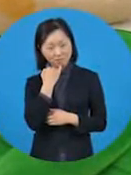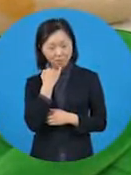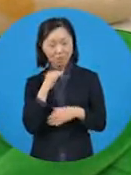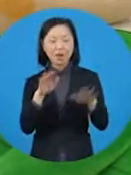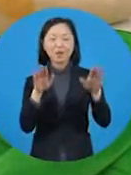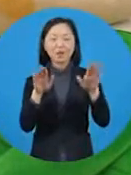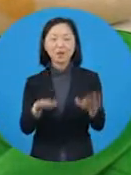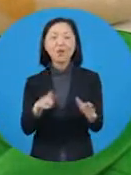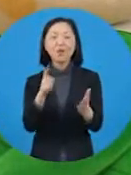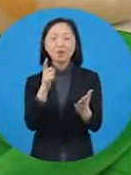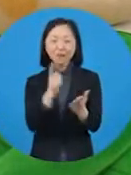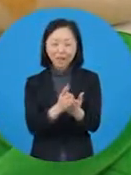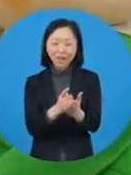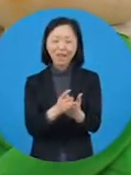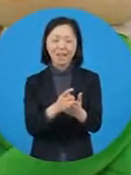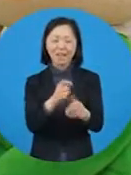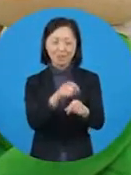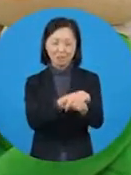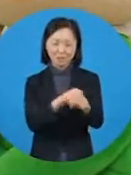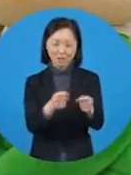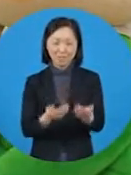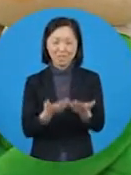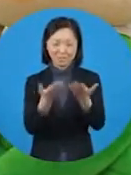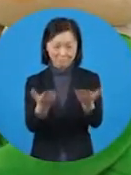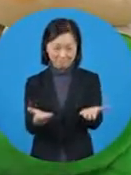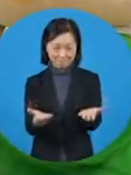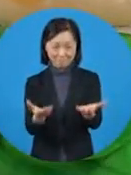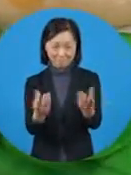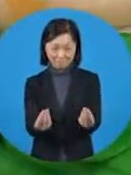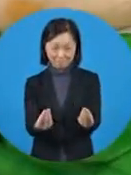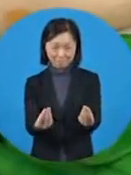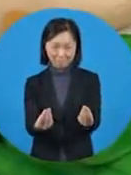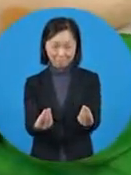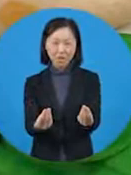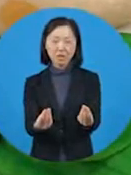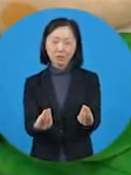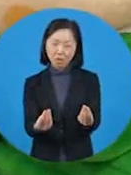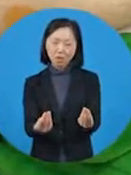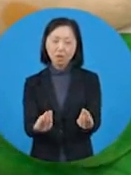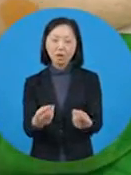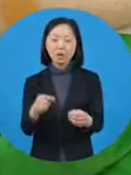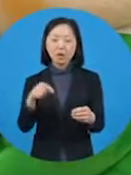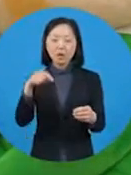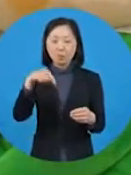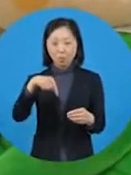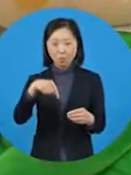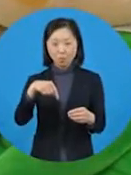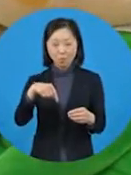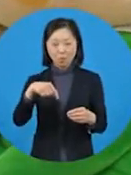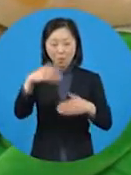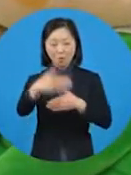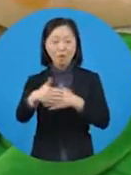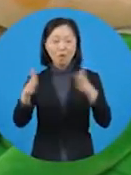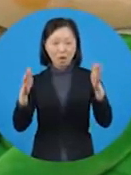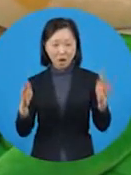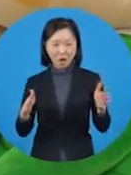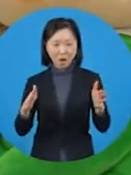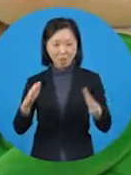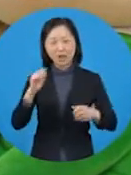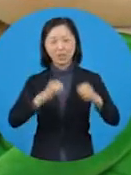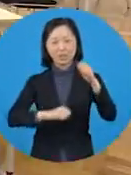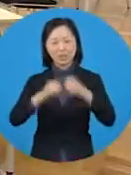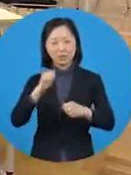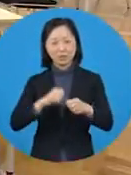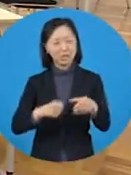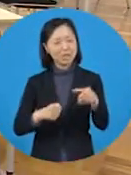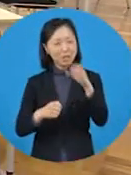か？ 今日はちょっと皆さんに来たので特別にご用意してますけれども、こういったカフェコーナーもご用意してますし、この部屋